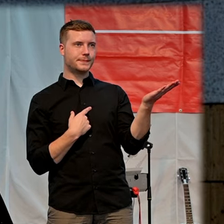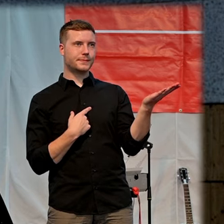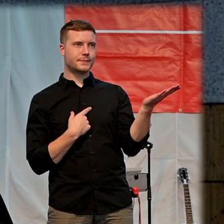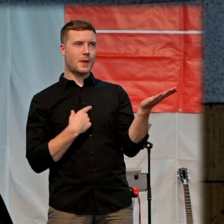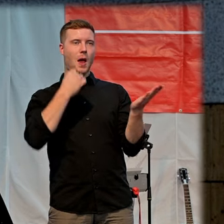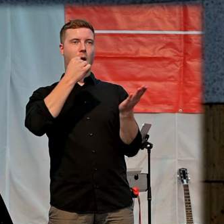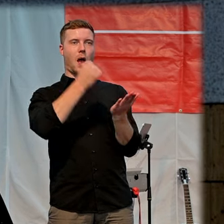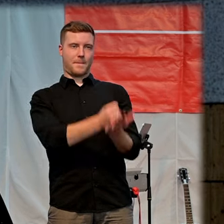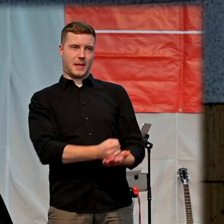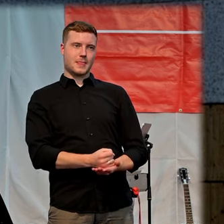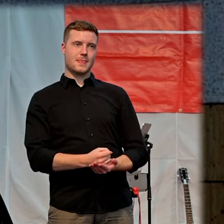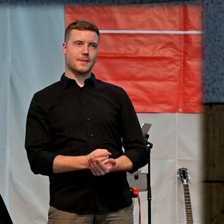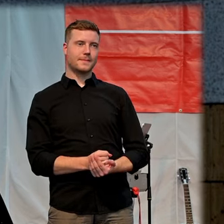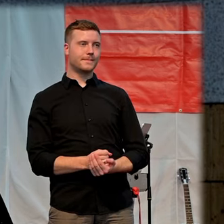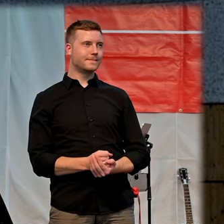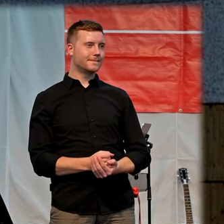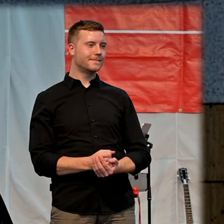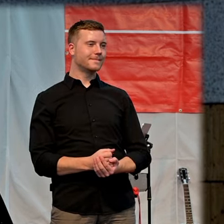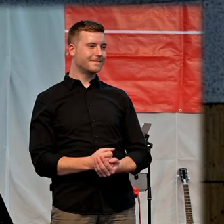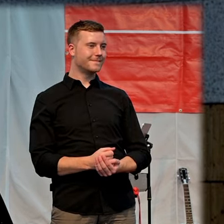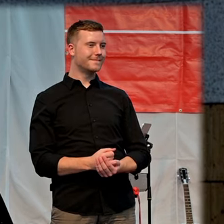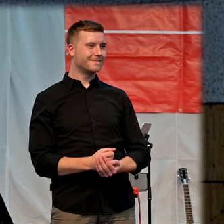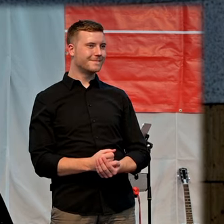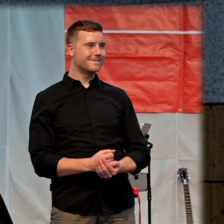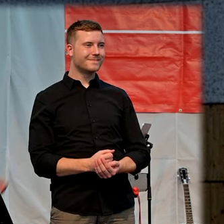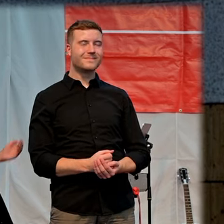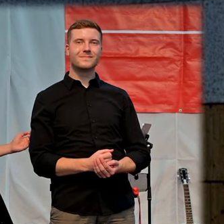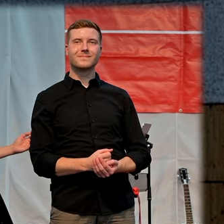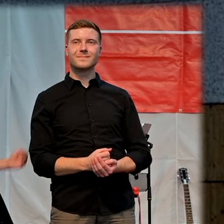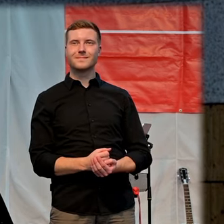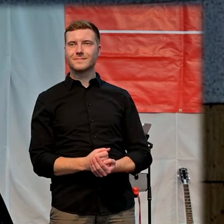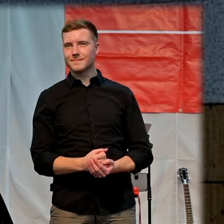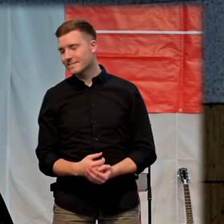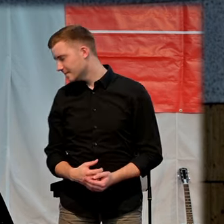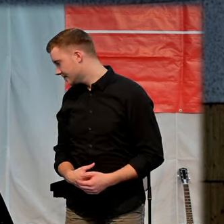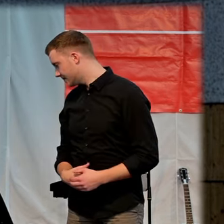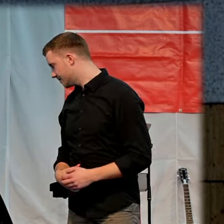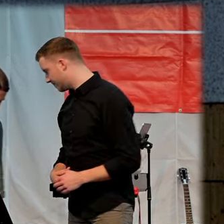Amen. So, das ist schon mal wesentlich. Wir sehen wieder Platz.